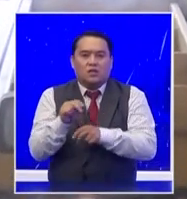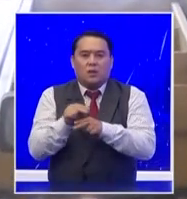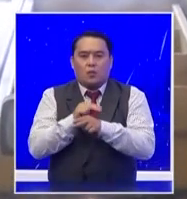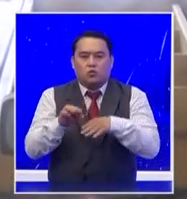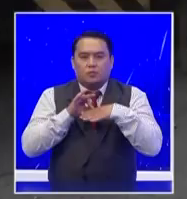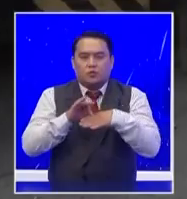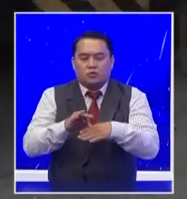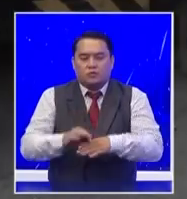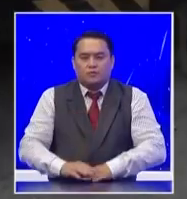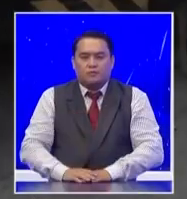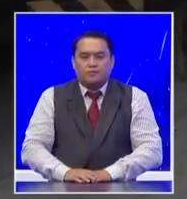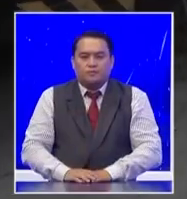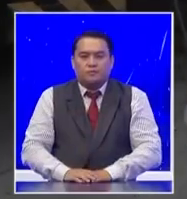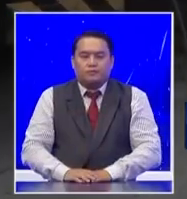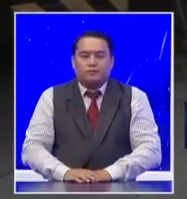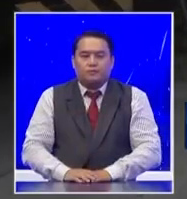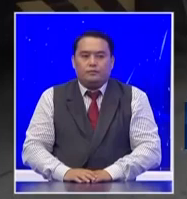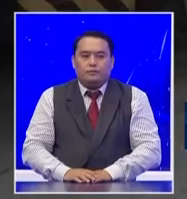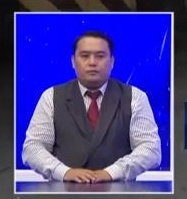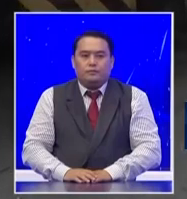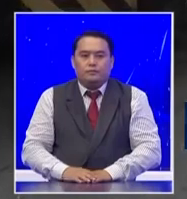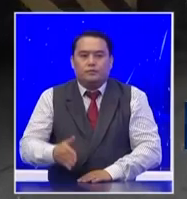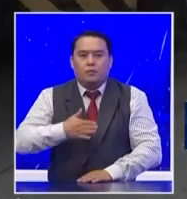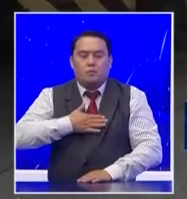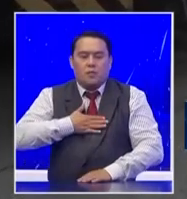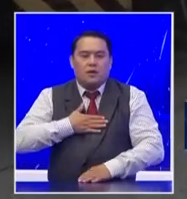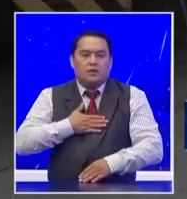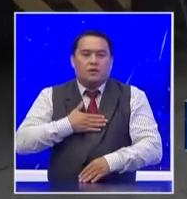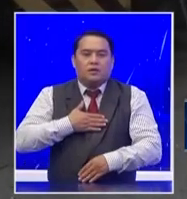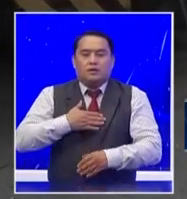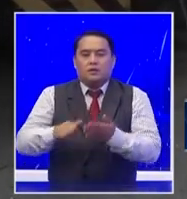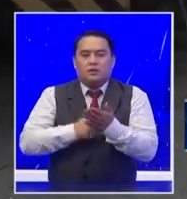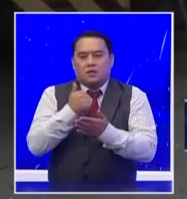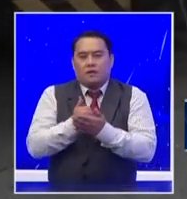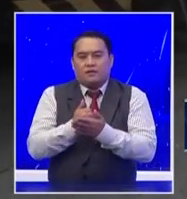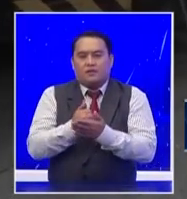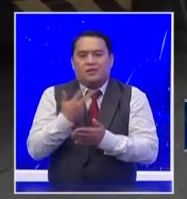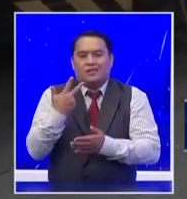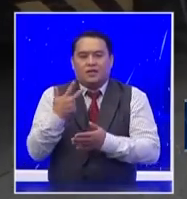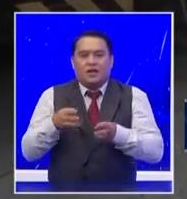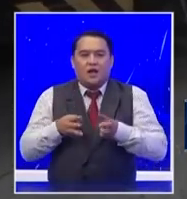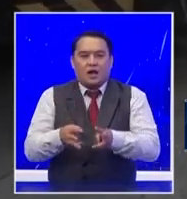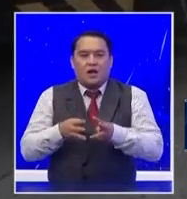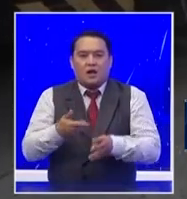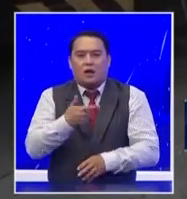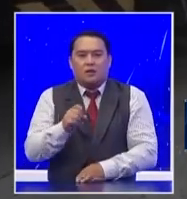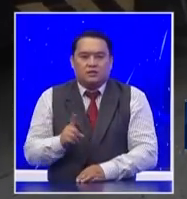реконструкция. Мы являемся генеральными подрядчиками на реконструкции котельной номер 3, перевода на